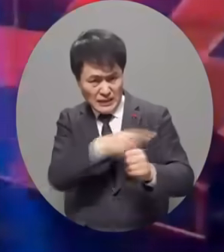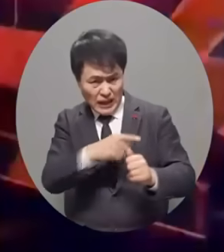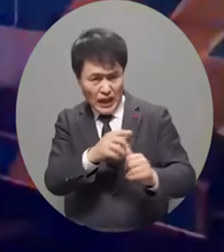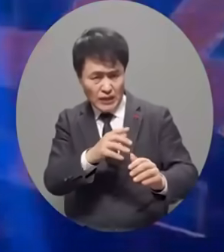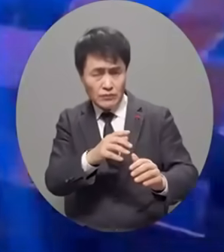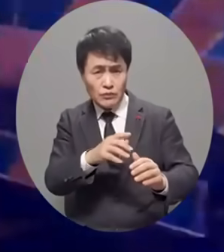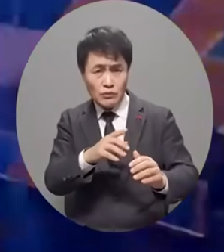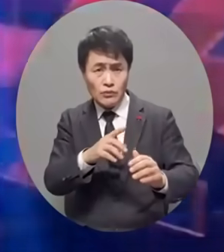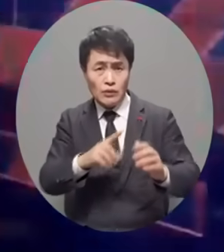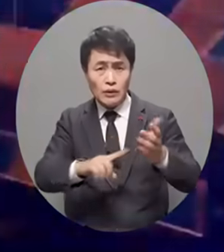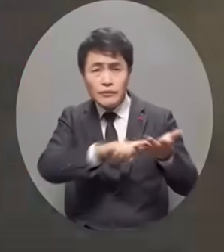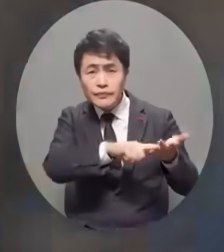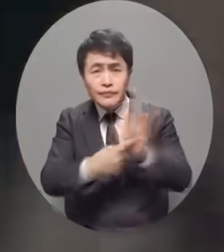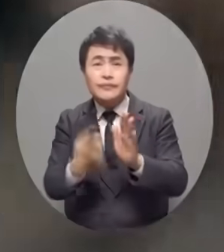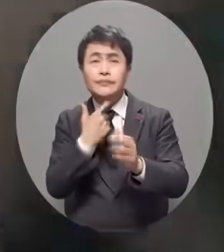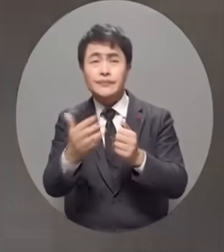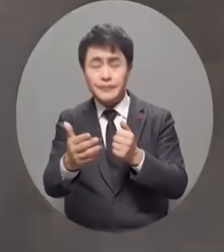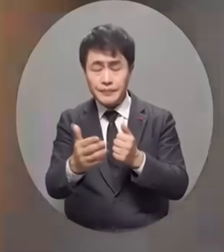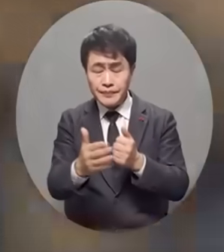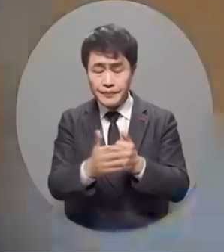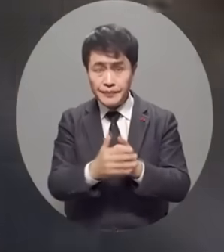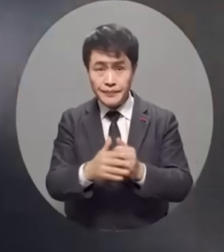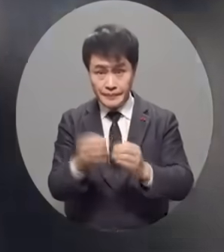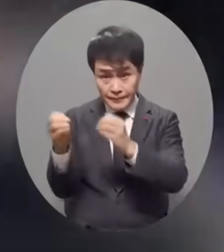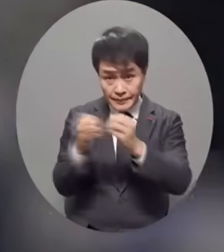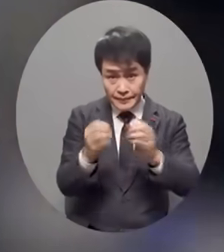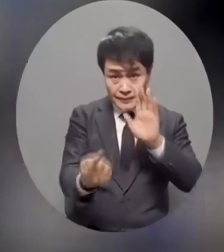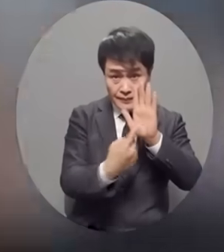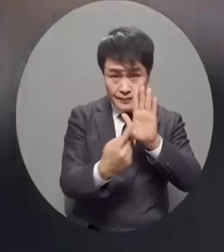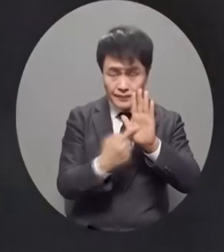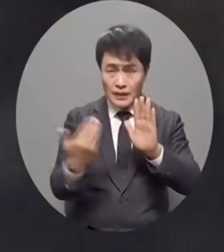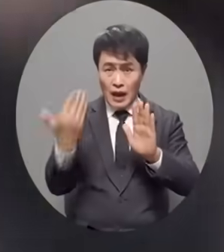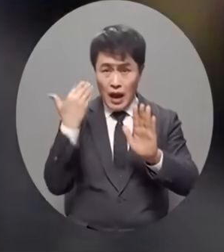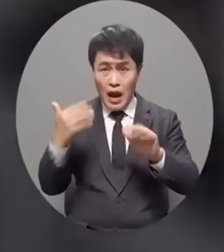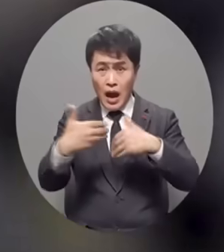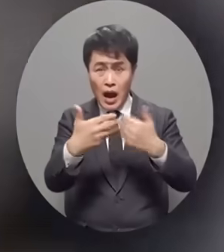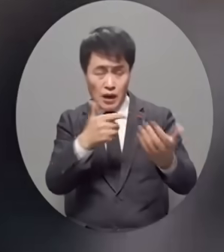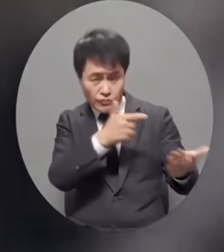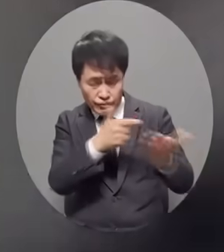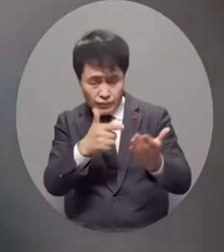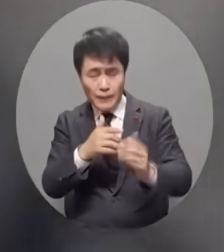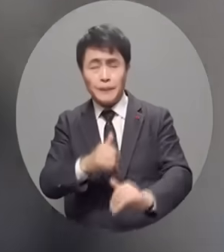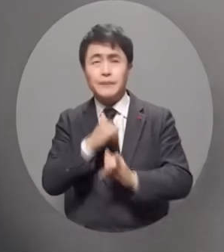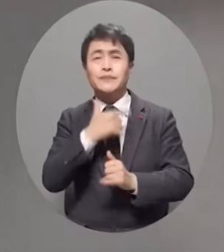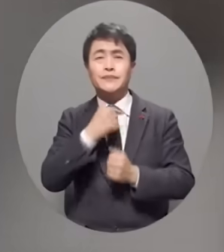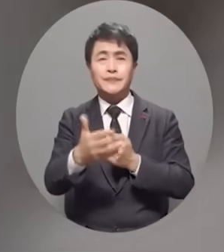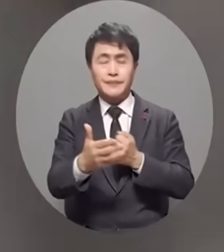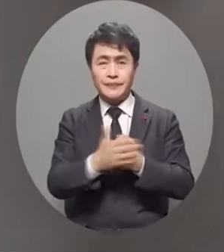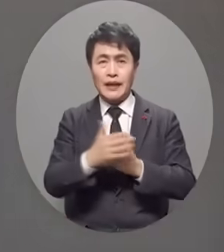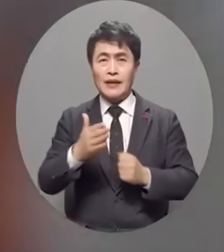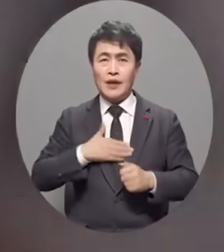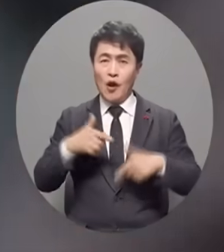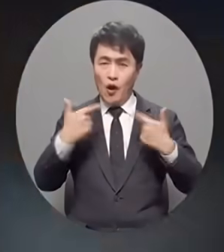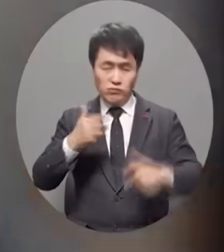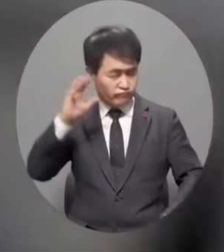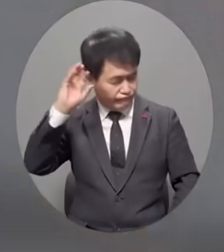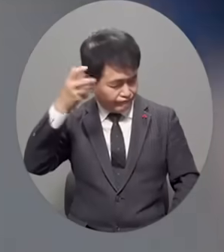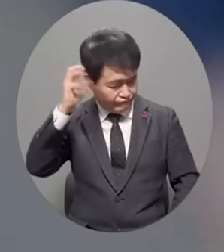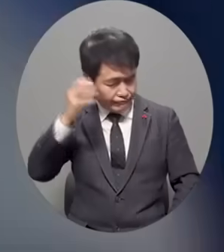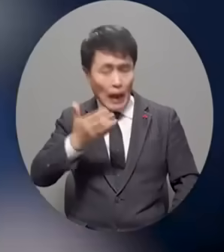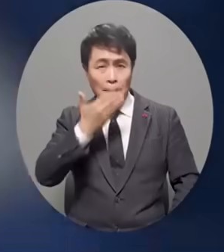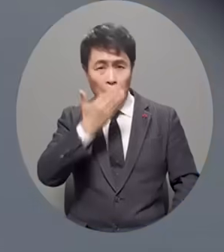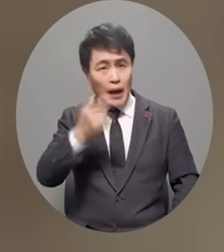드러났습니다. 총격범은 한 게시물에서 학교 총기 난사 후 자살하고 싶다며 나는 언젠가 미치광이가 될